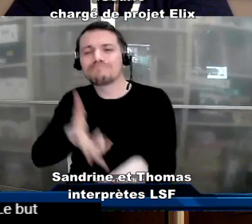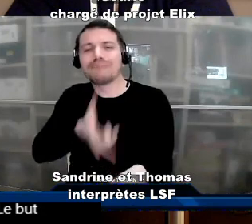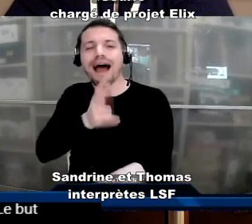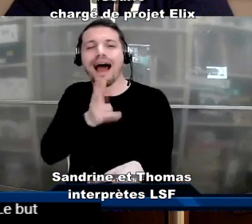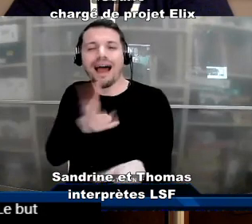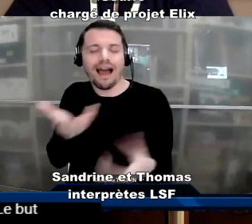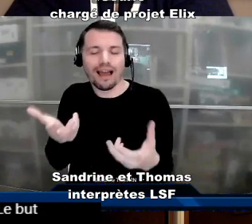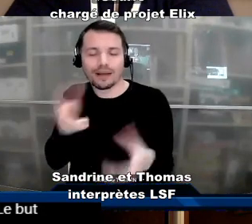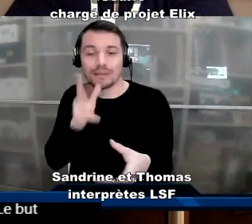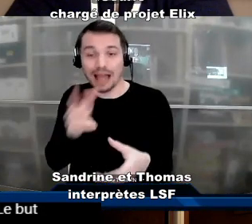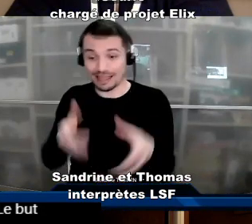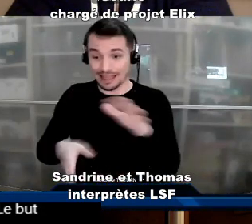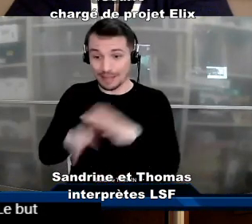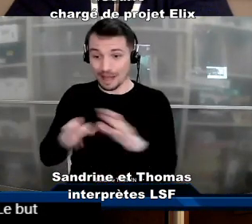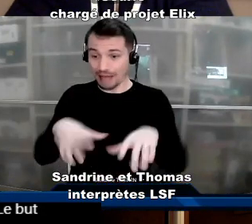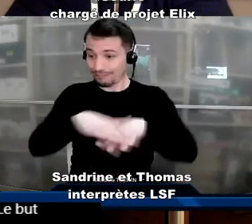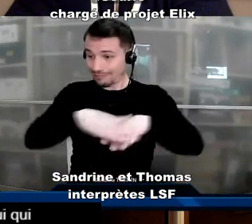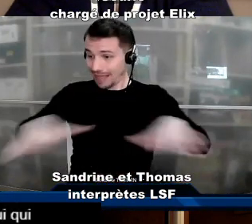jeux de société.